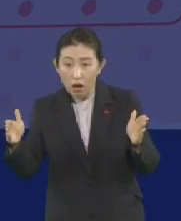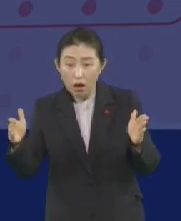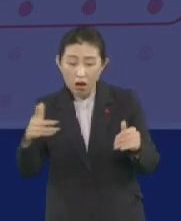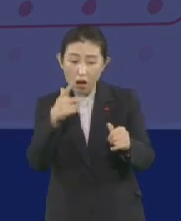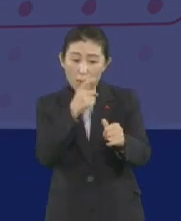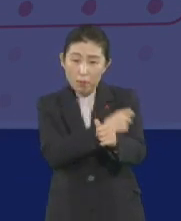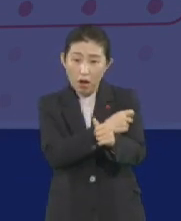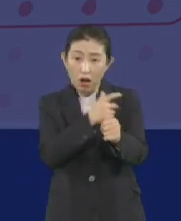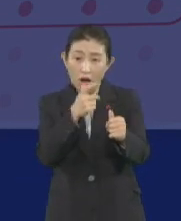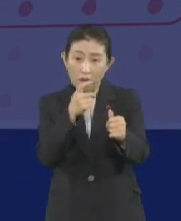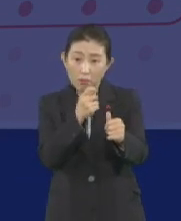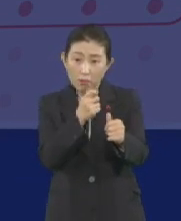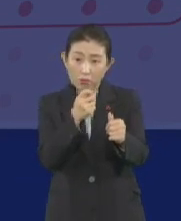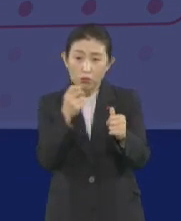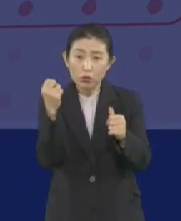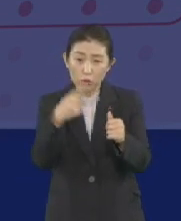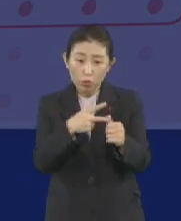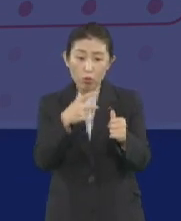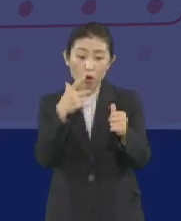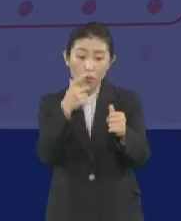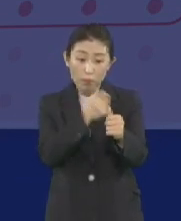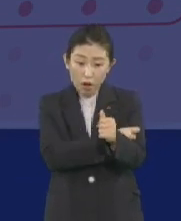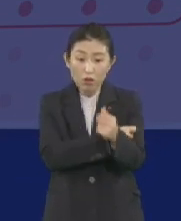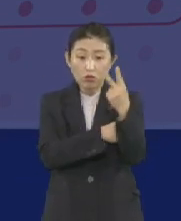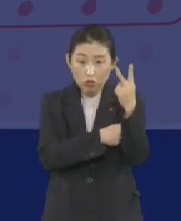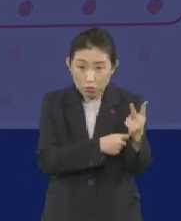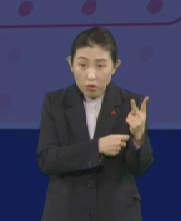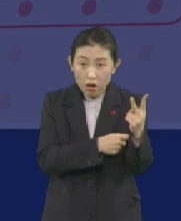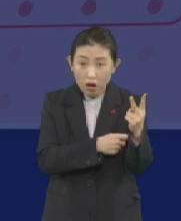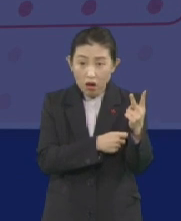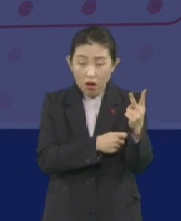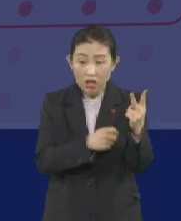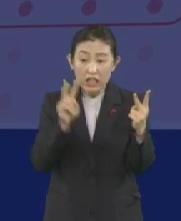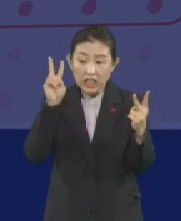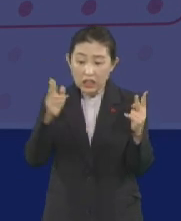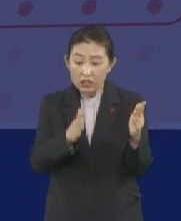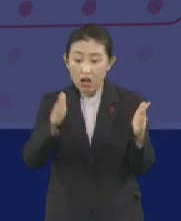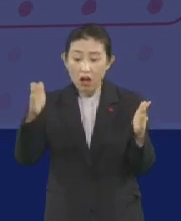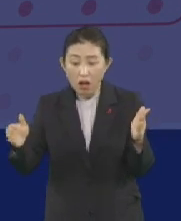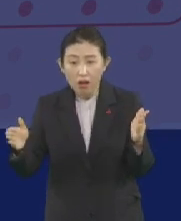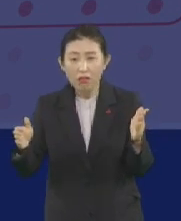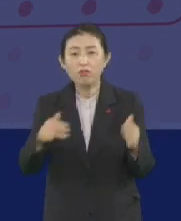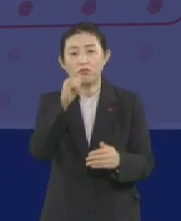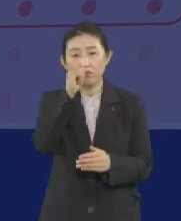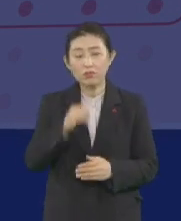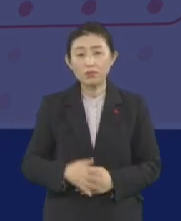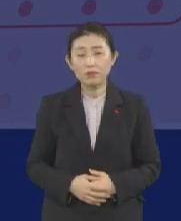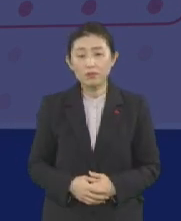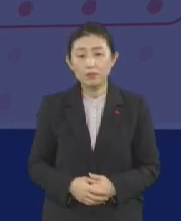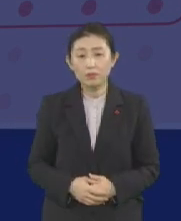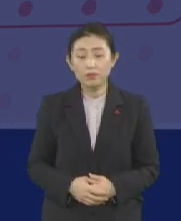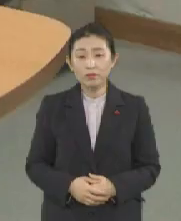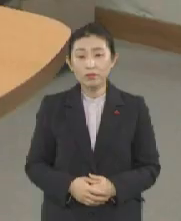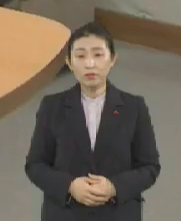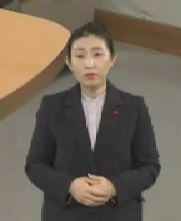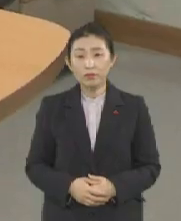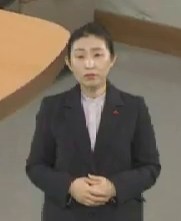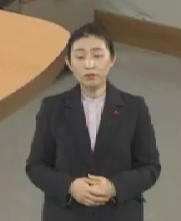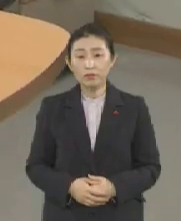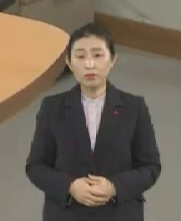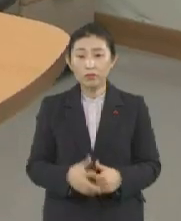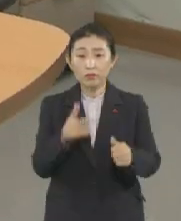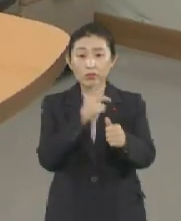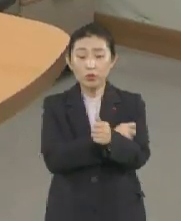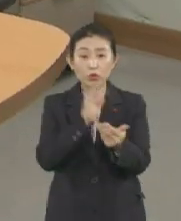번의 생리주기 내 백신을 두 차례 접종한 경우 주기가 이틀 지연된 경우도 있었습니다.